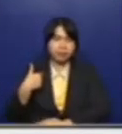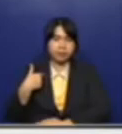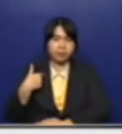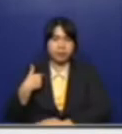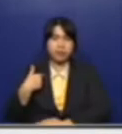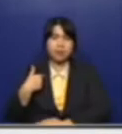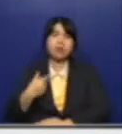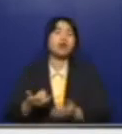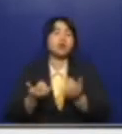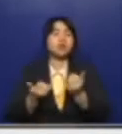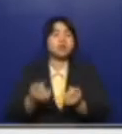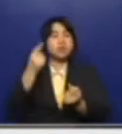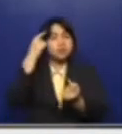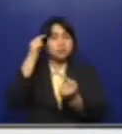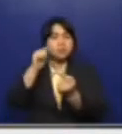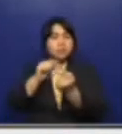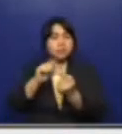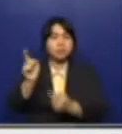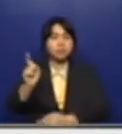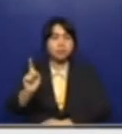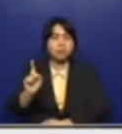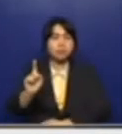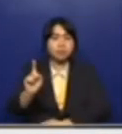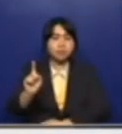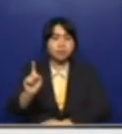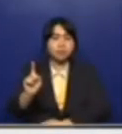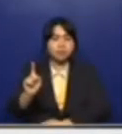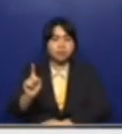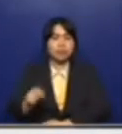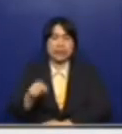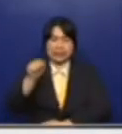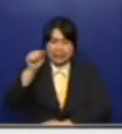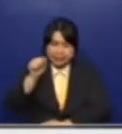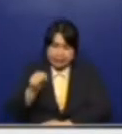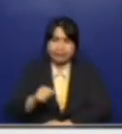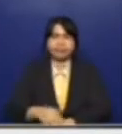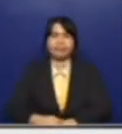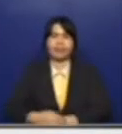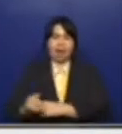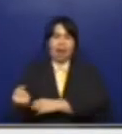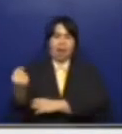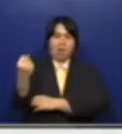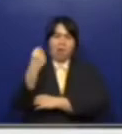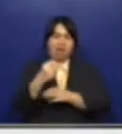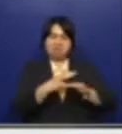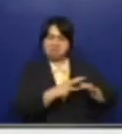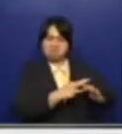ราะนั้นตัวเป้าหมายตรงนี้เนี่ยคือการสืบทอดอำนาจทั้งหมดเลย